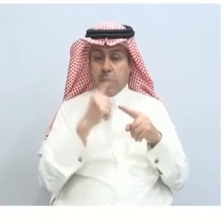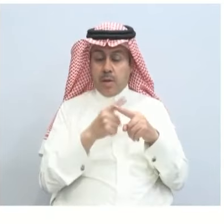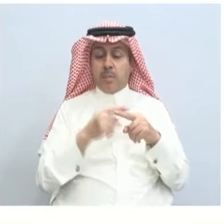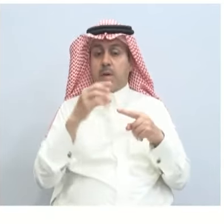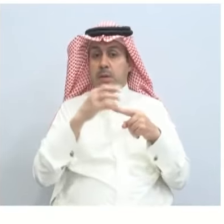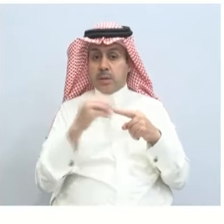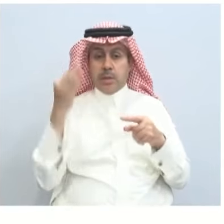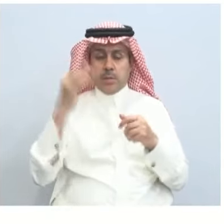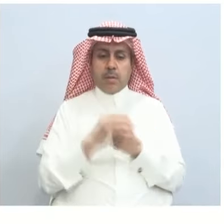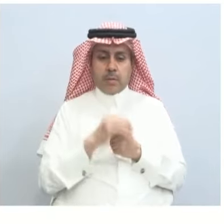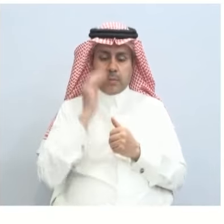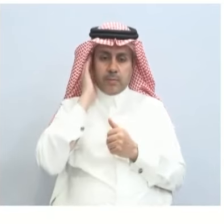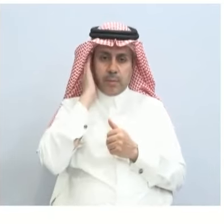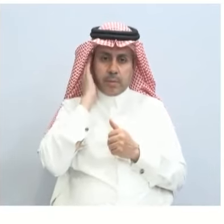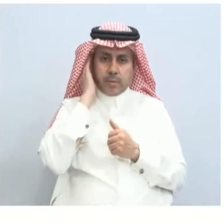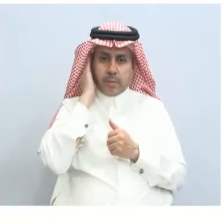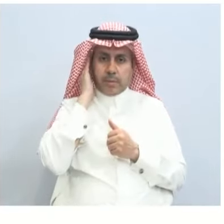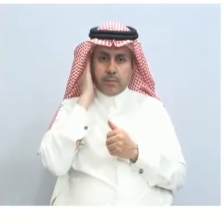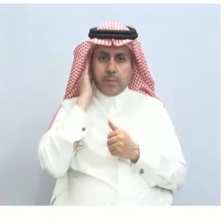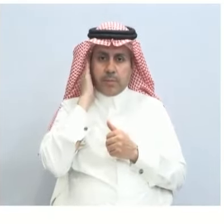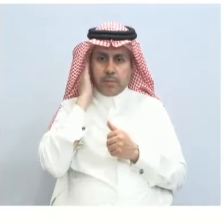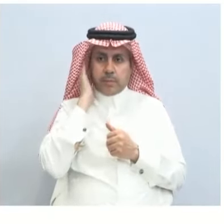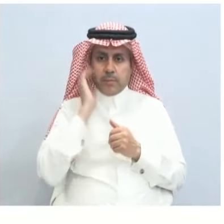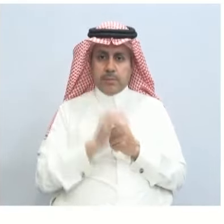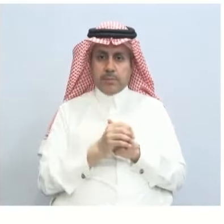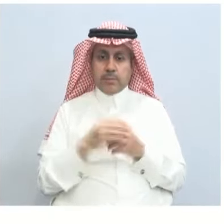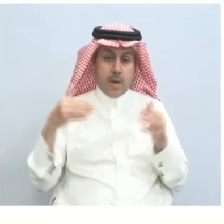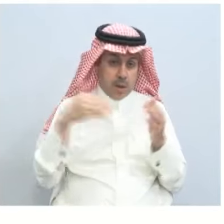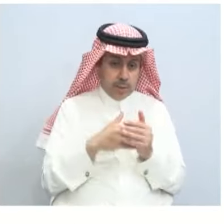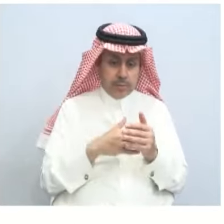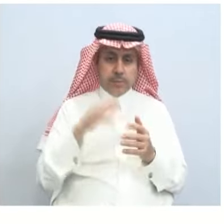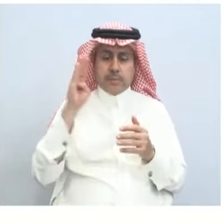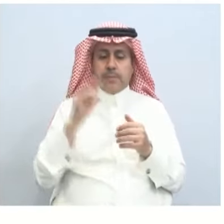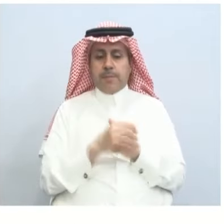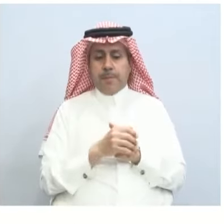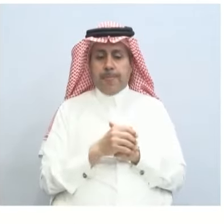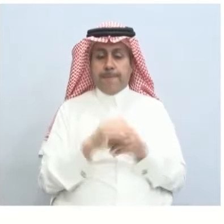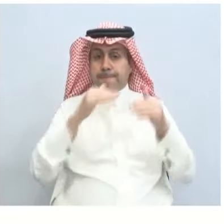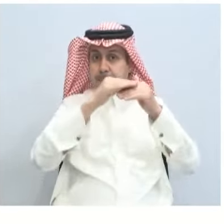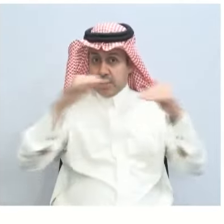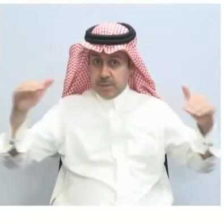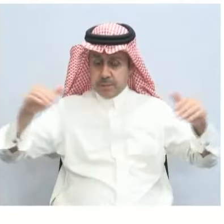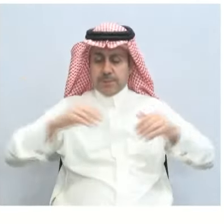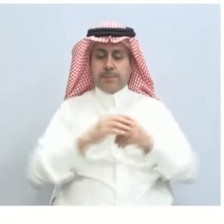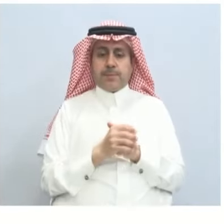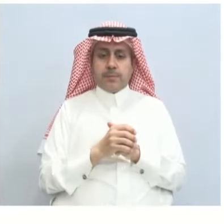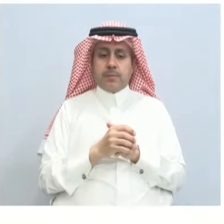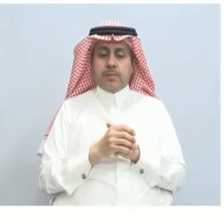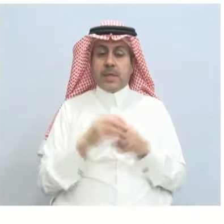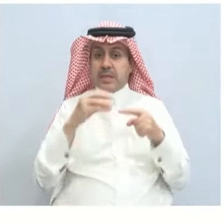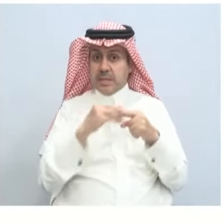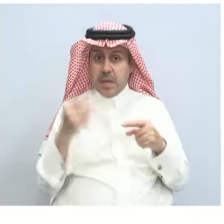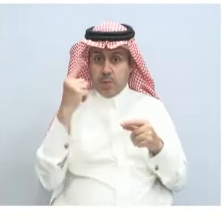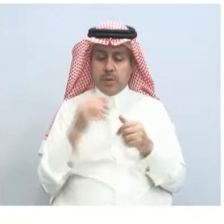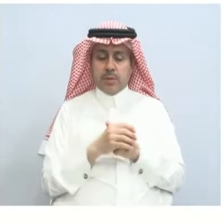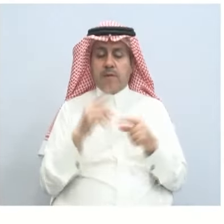سالب 12 بهذا الشكل اخر شي الكي ايضا نشطب صفها وعمودها سالب وا في سالب 1